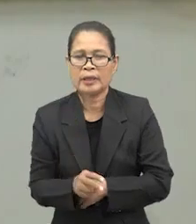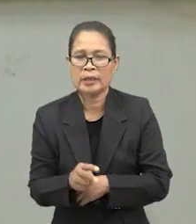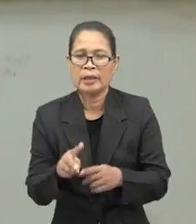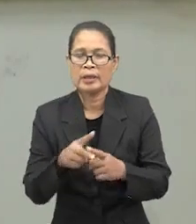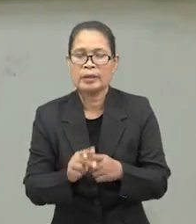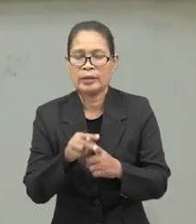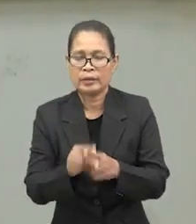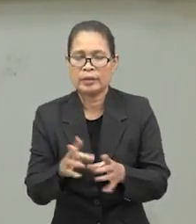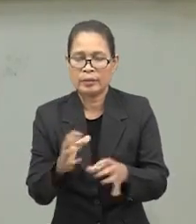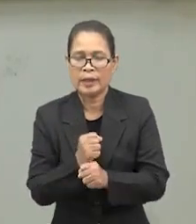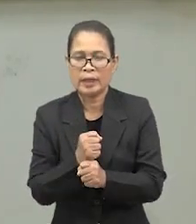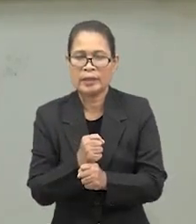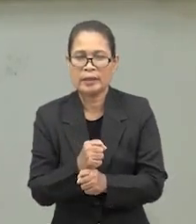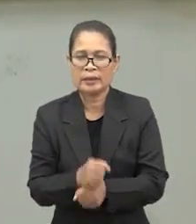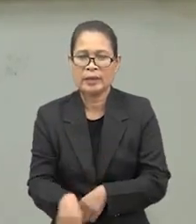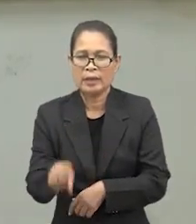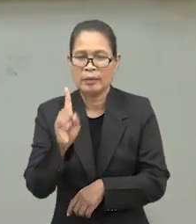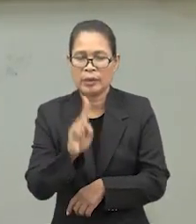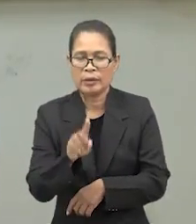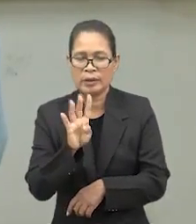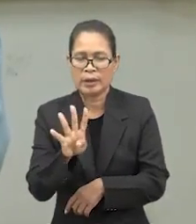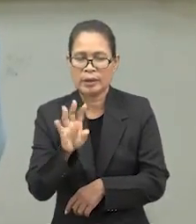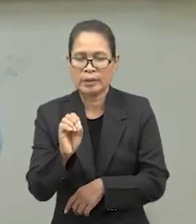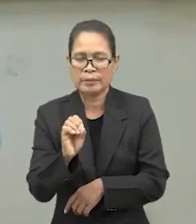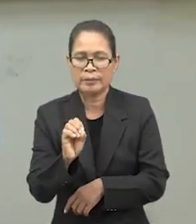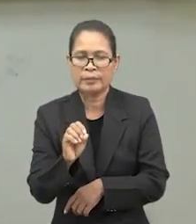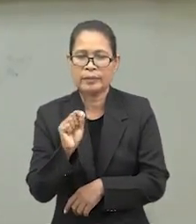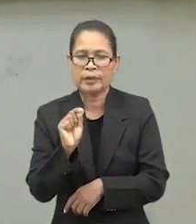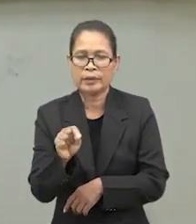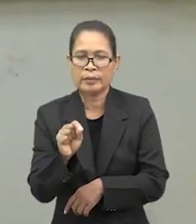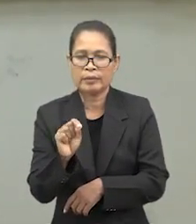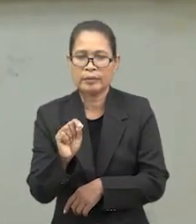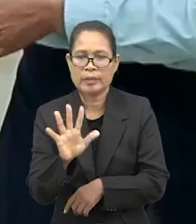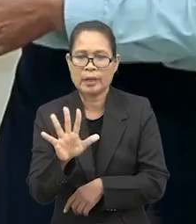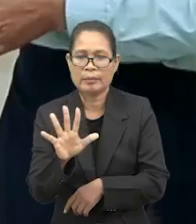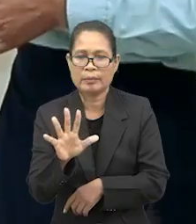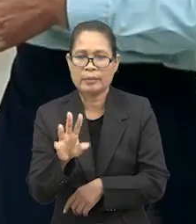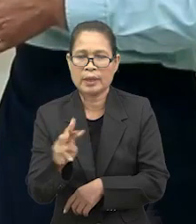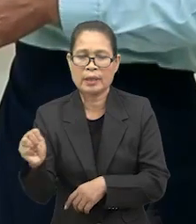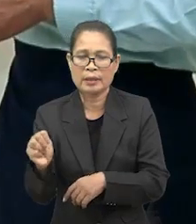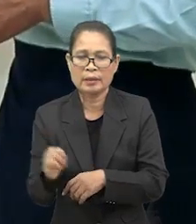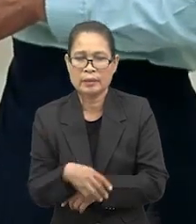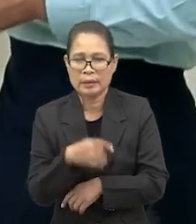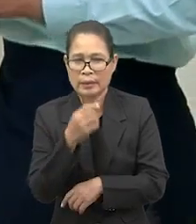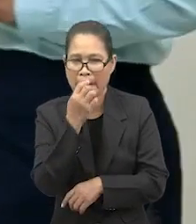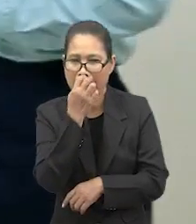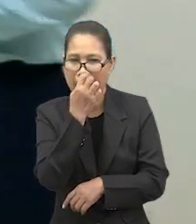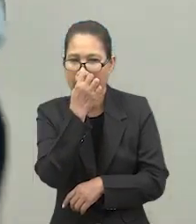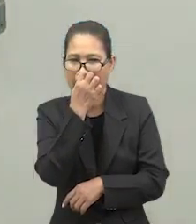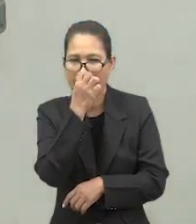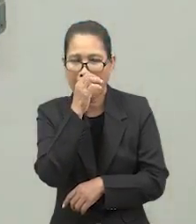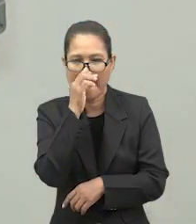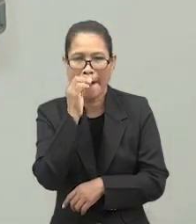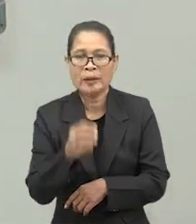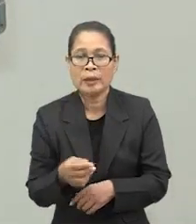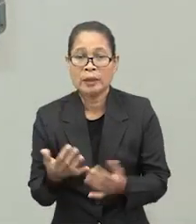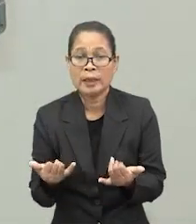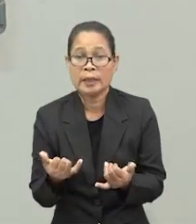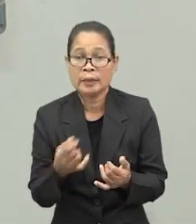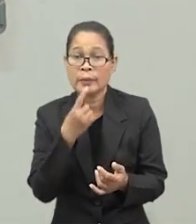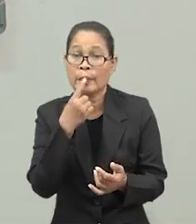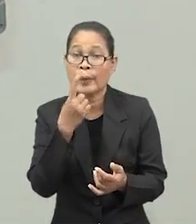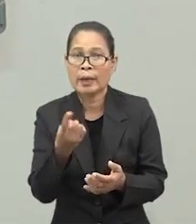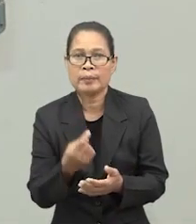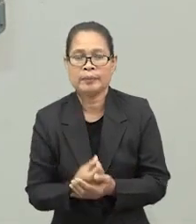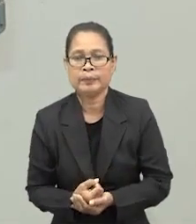ngay tì pí chú chul bàn mùi rồi xài sập mát chân đi cứ chia bòm